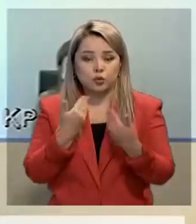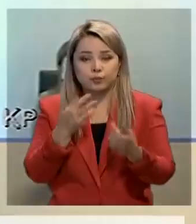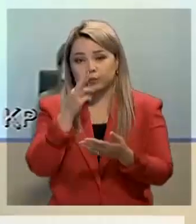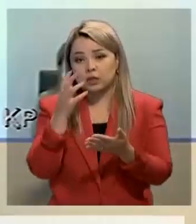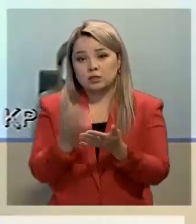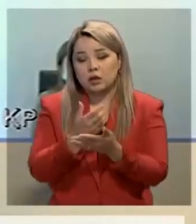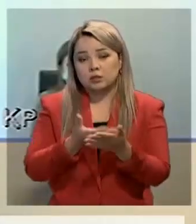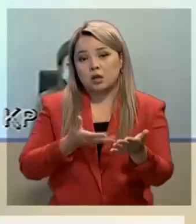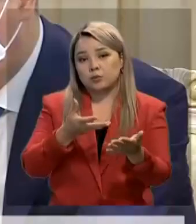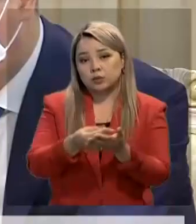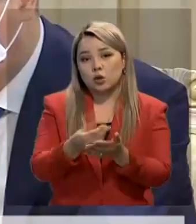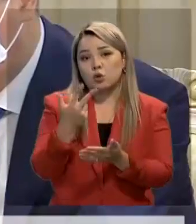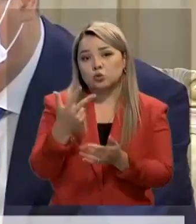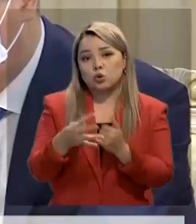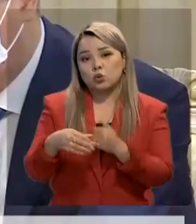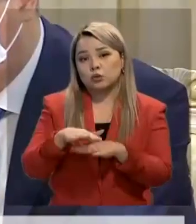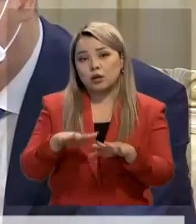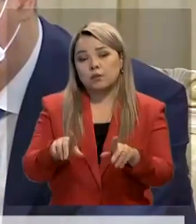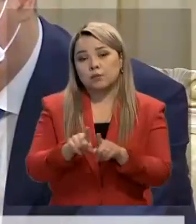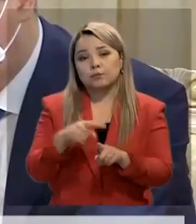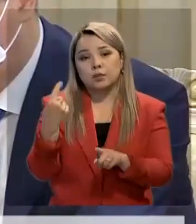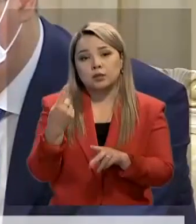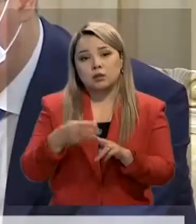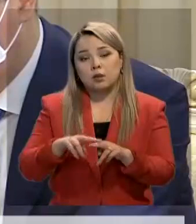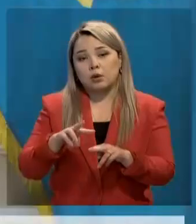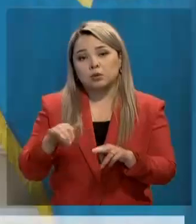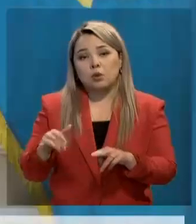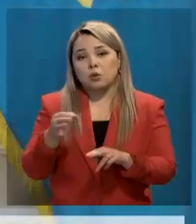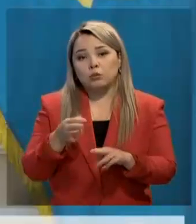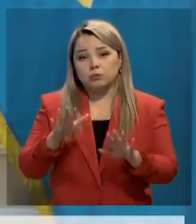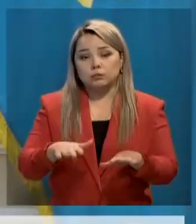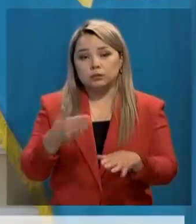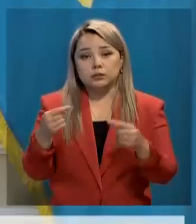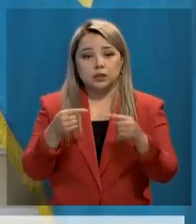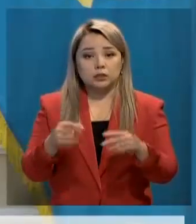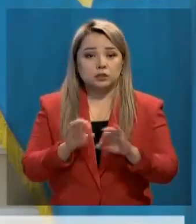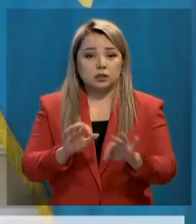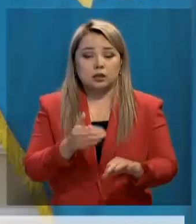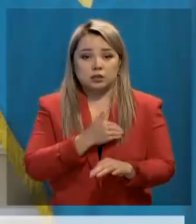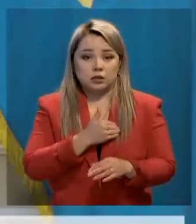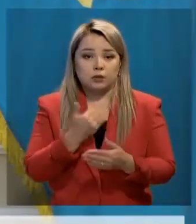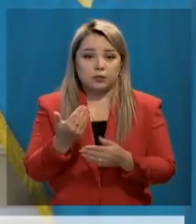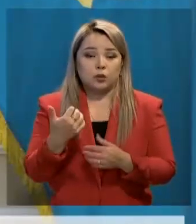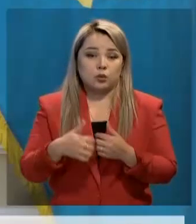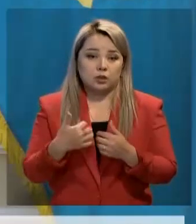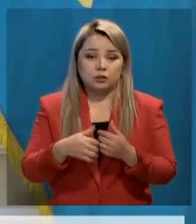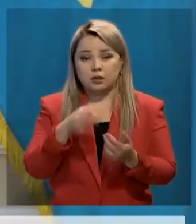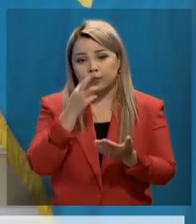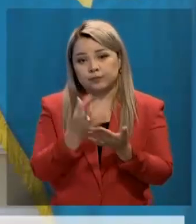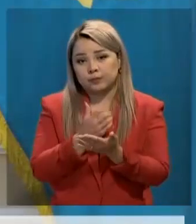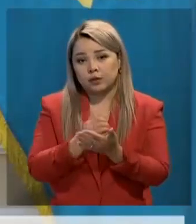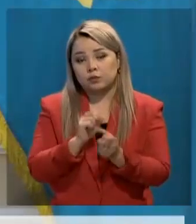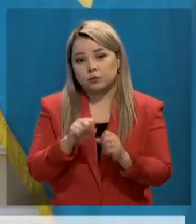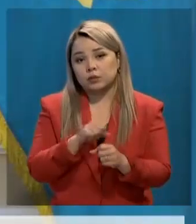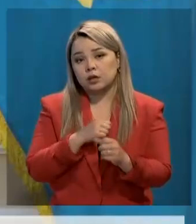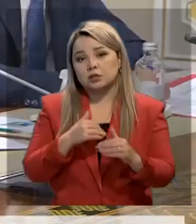жалақы төленетін үш өңірдің бірі осы Маңғыстау өлкесі. Нақты айтсақ, жаңа өзен орташа еңбек ақының